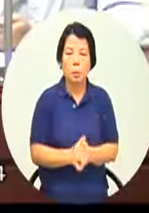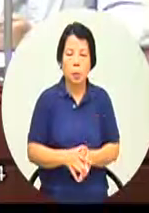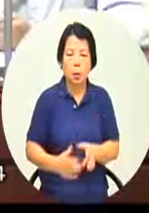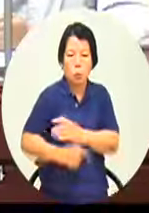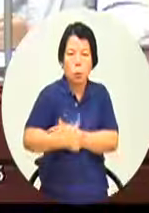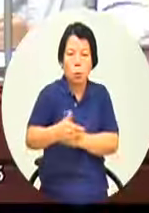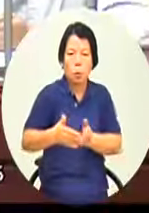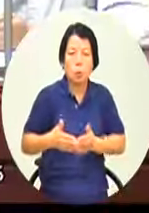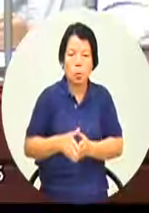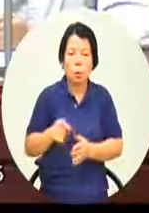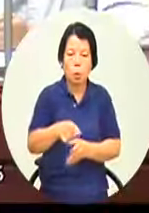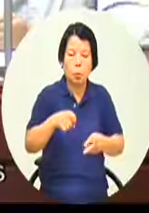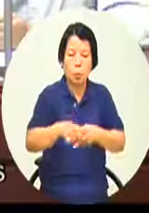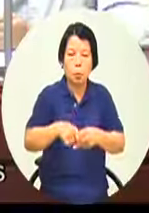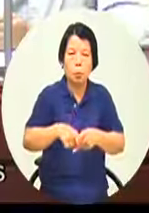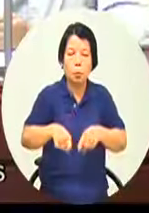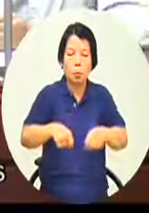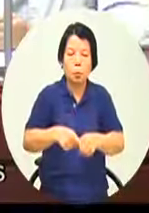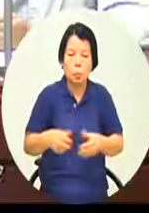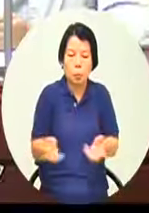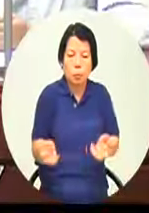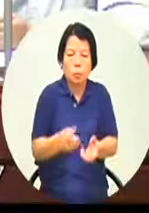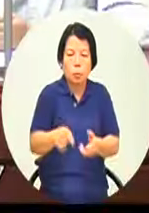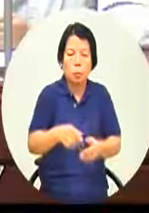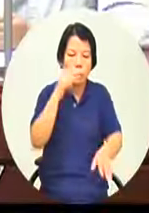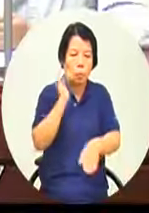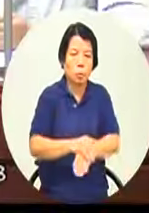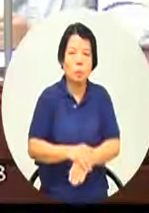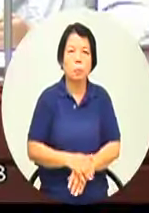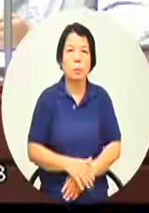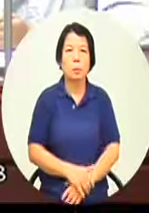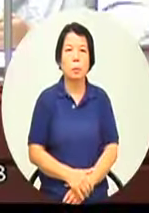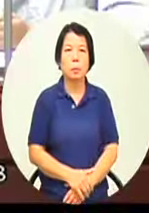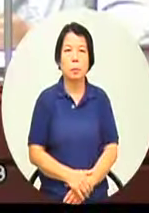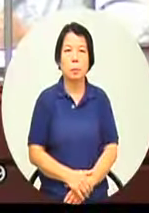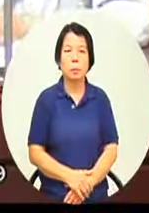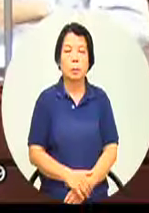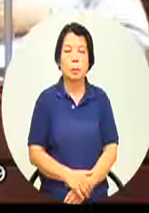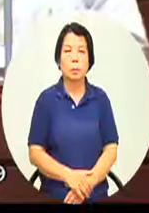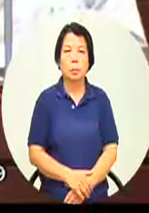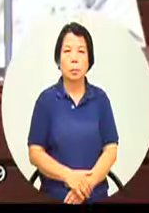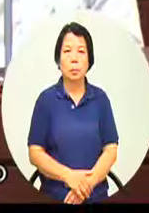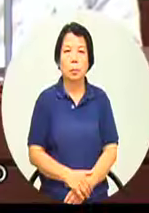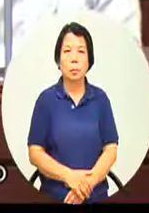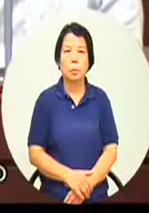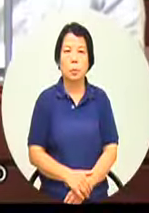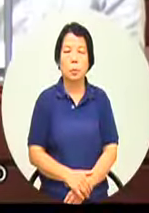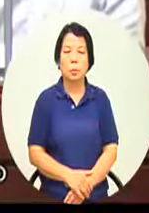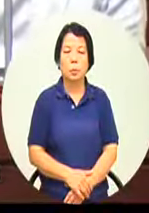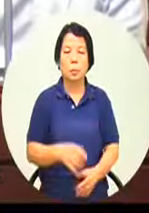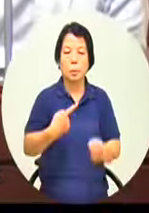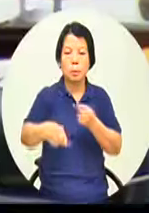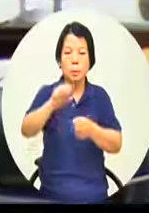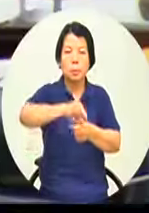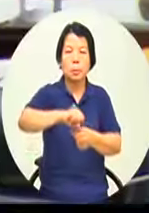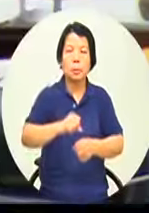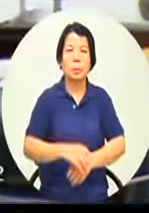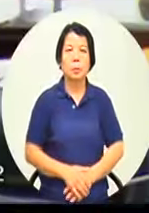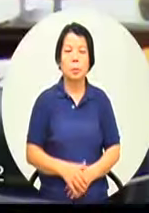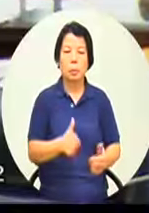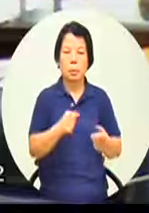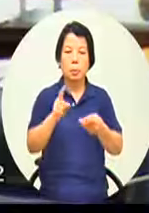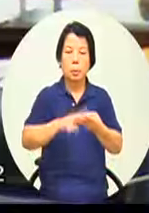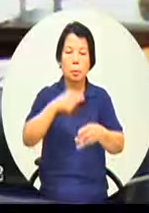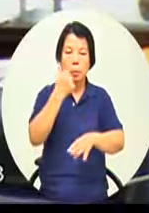快加快把这个工程侧沟改善工程来完成。 好，好，再一分钟。 谢谢主席